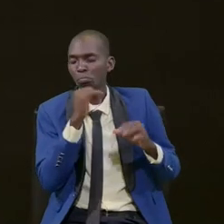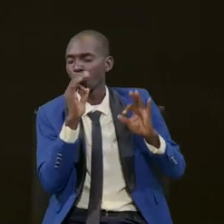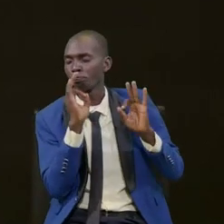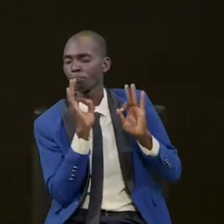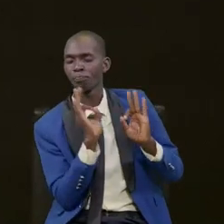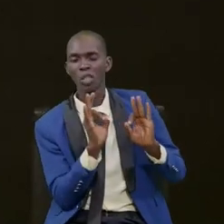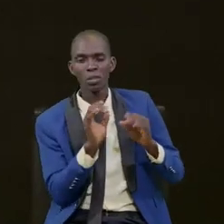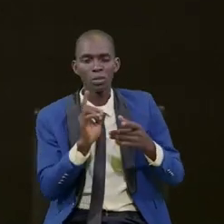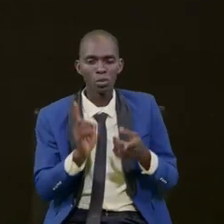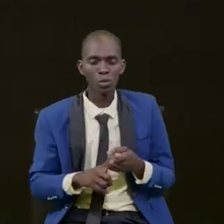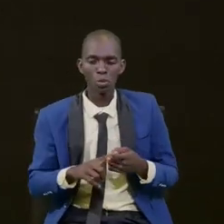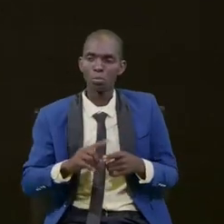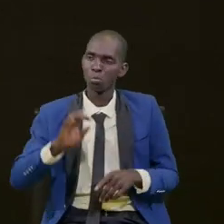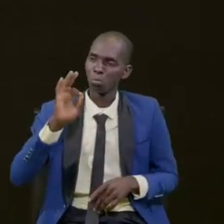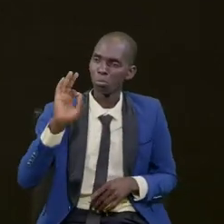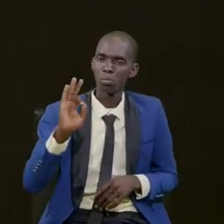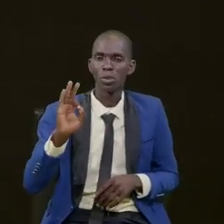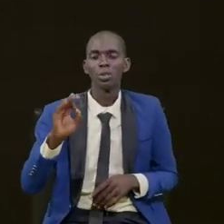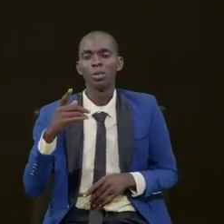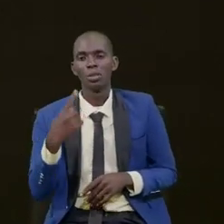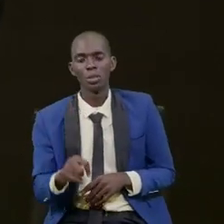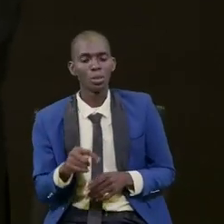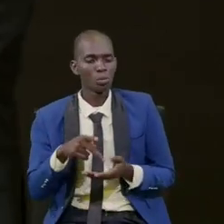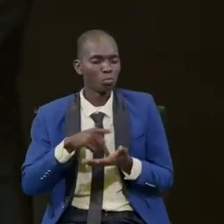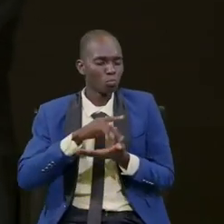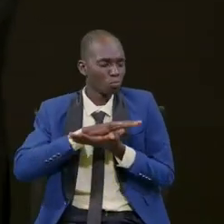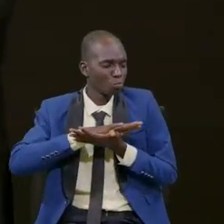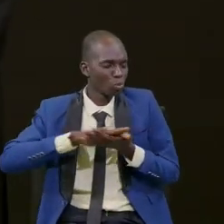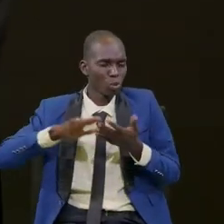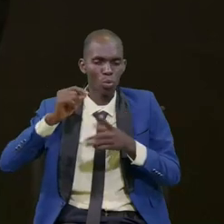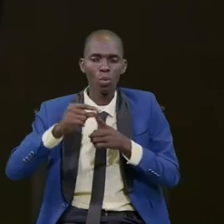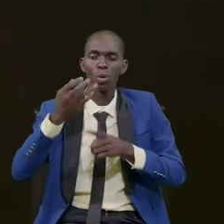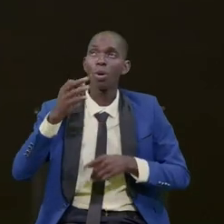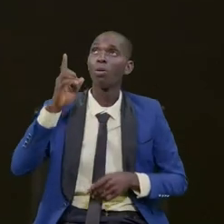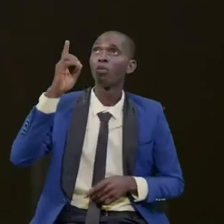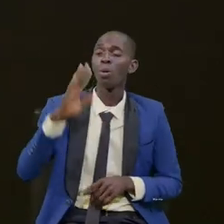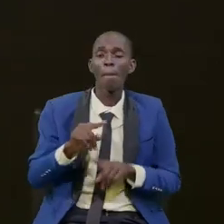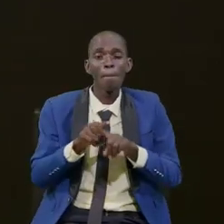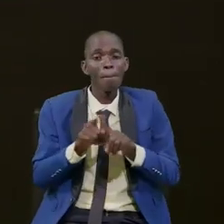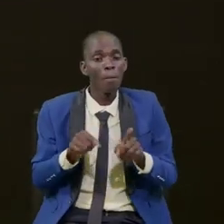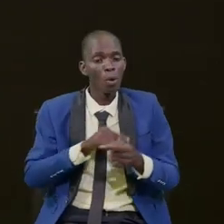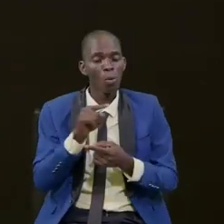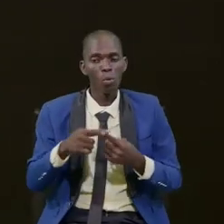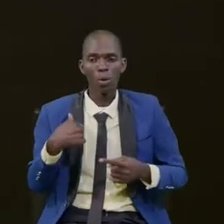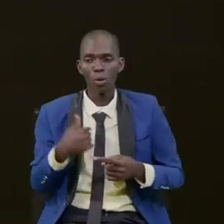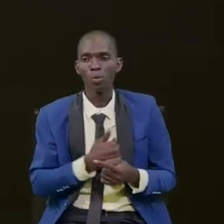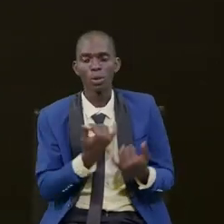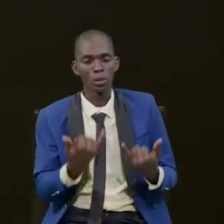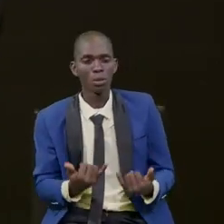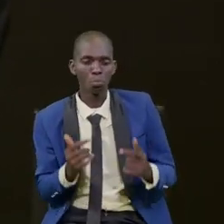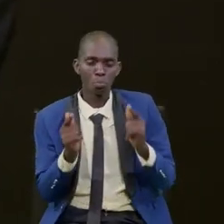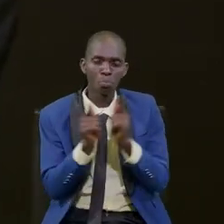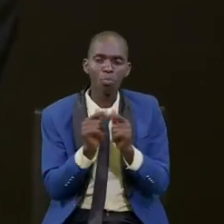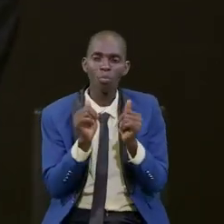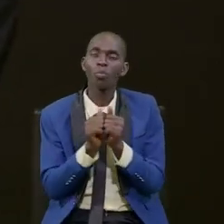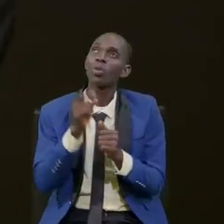disqualifiés de prêcher la parole pure de Dieu. Mais lorsque nous venons à Dieu en toute